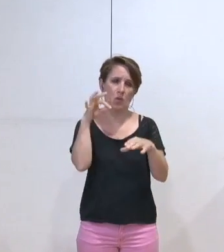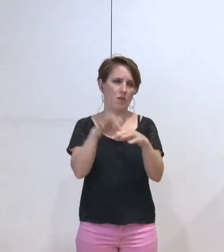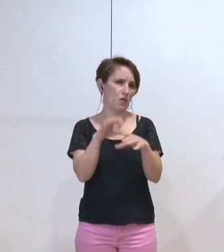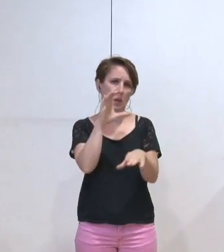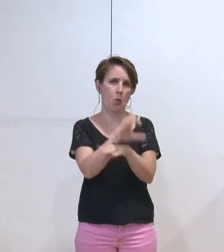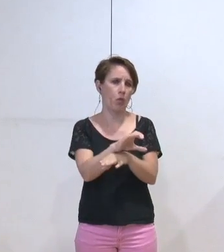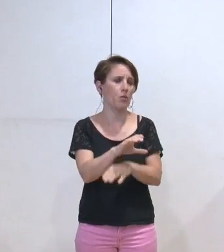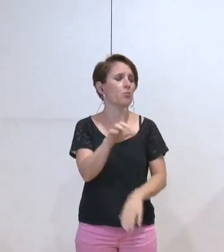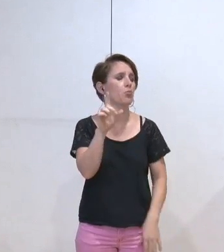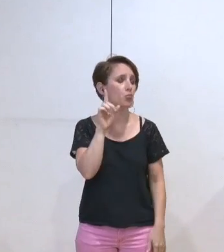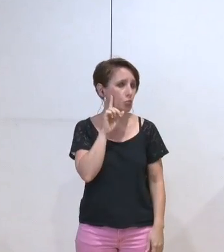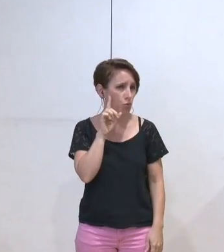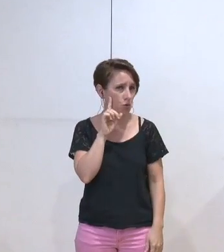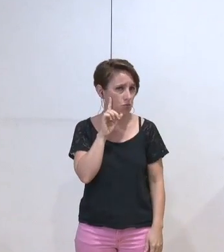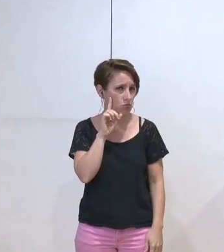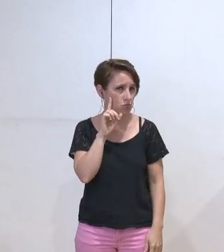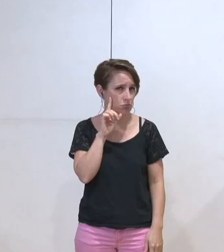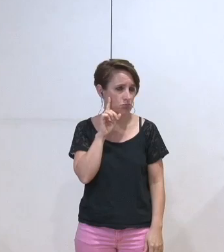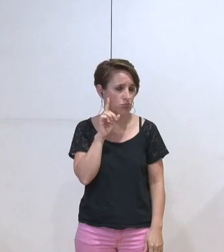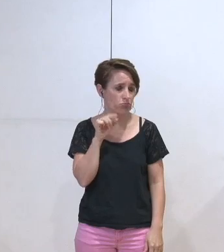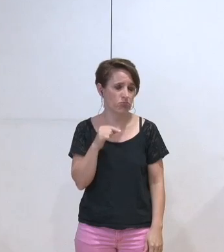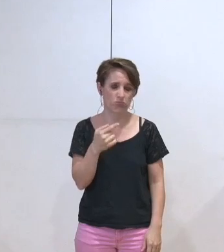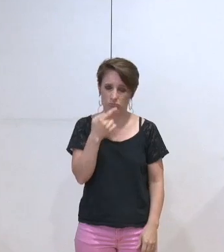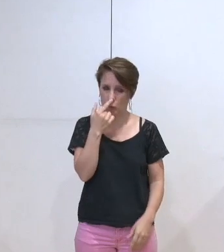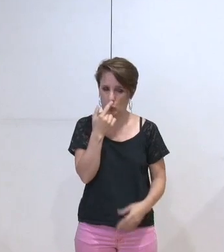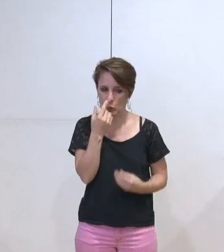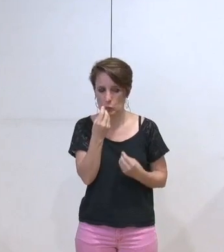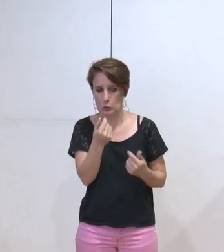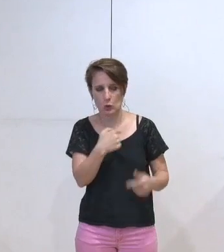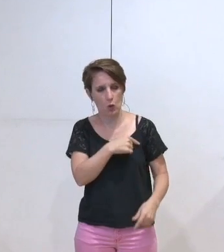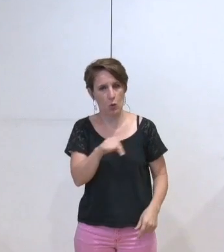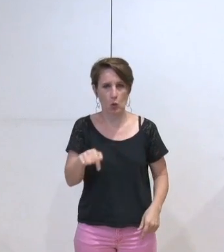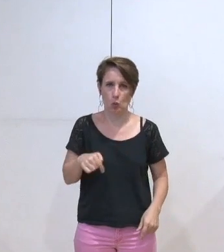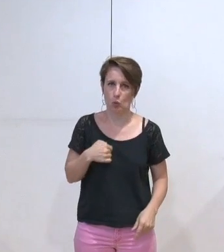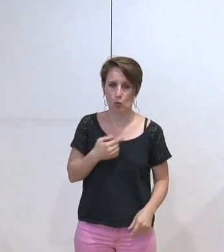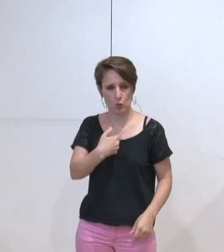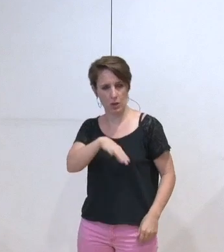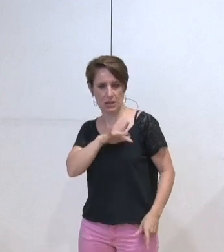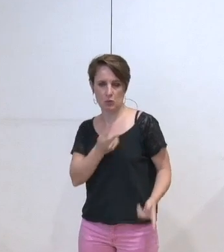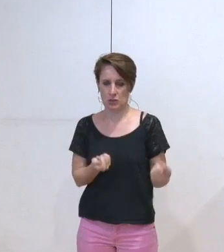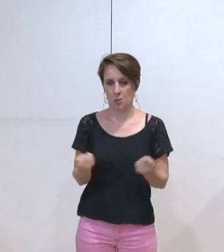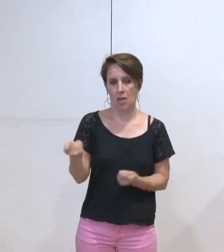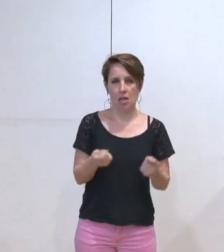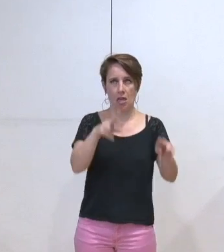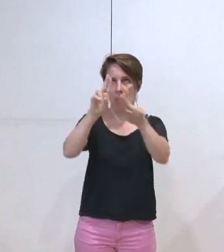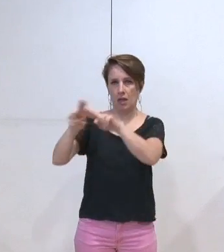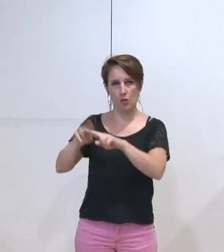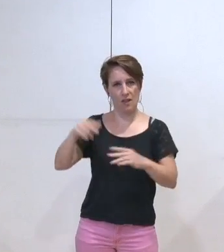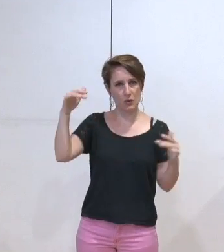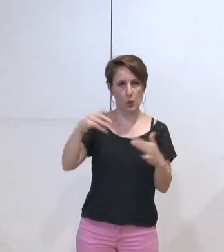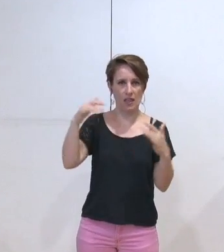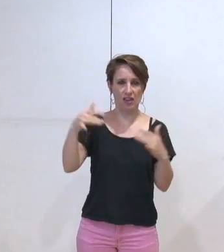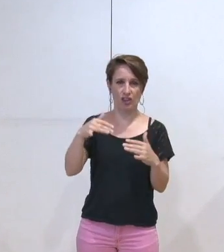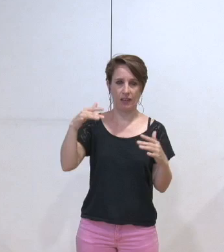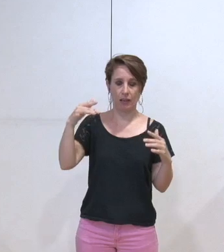la main sur cette question de la rénovation énergétique qui est un enjeu effectivement